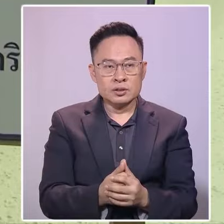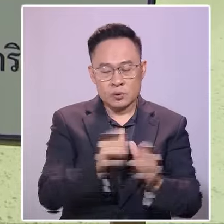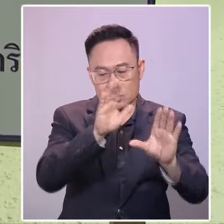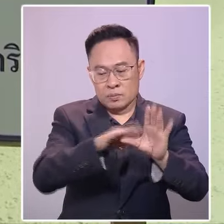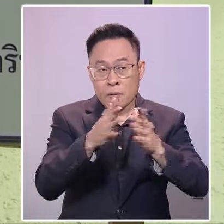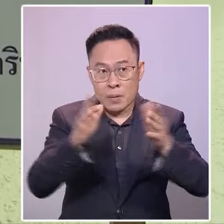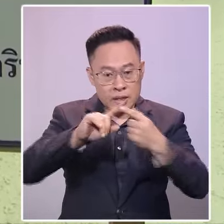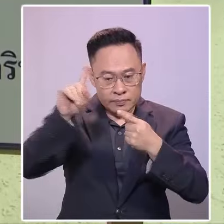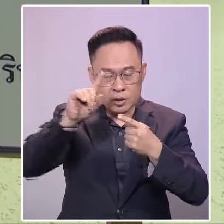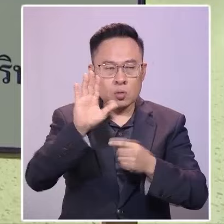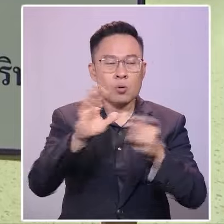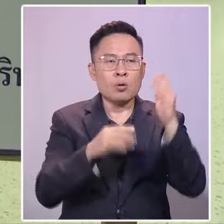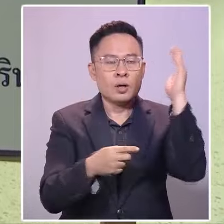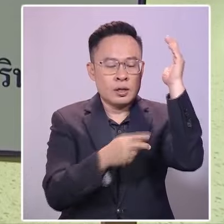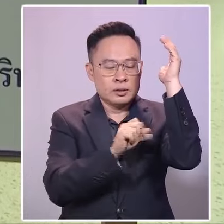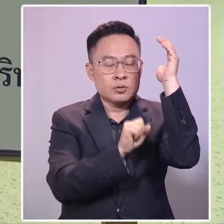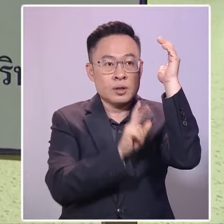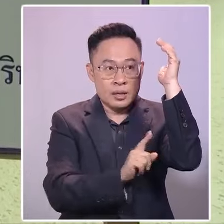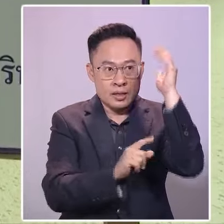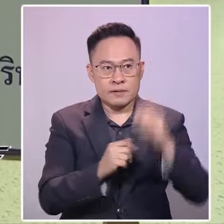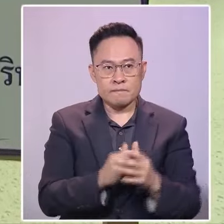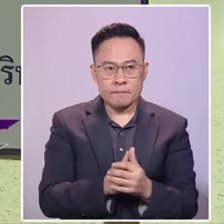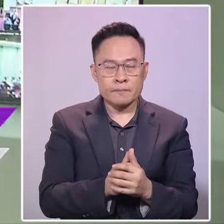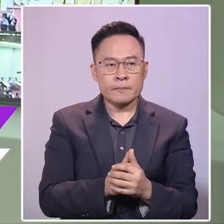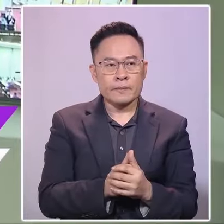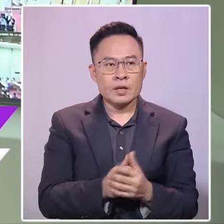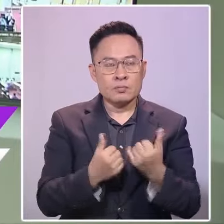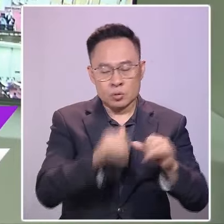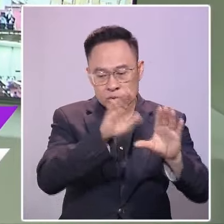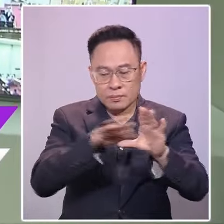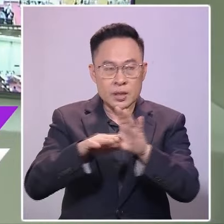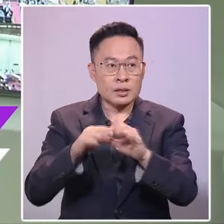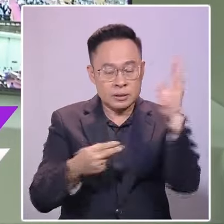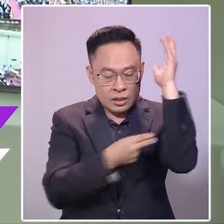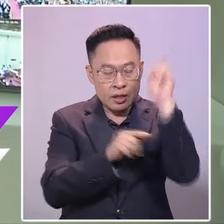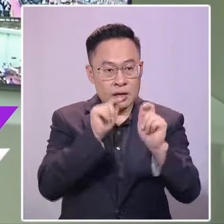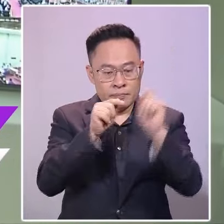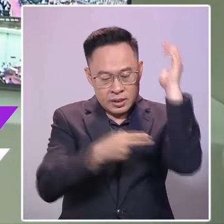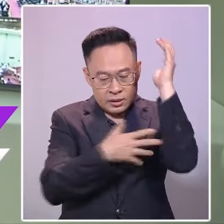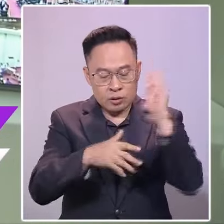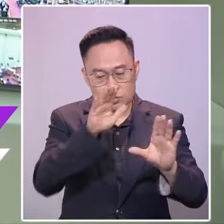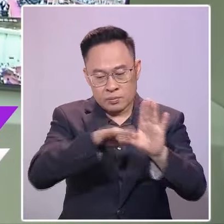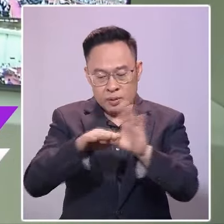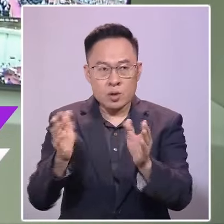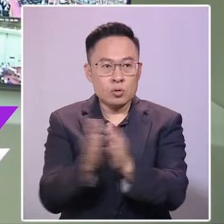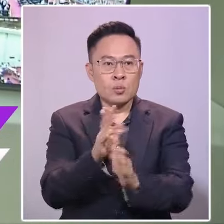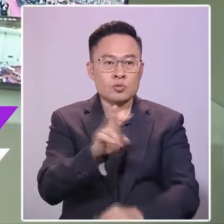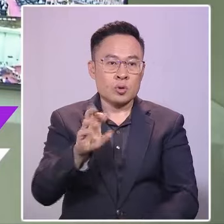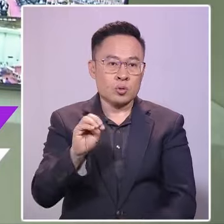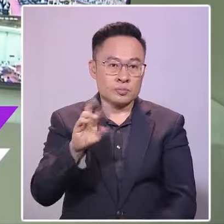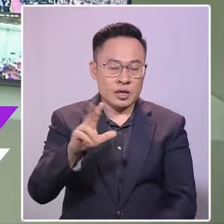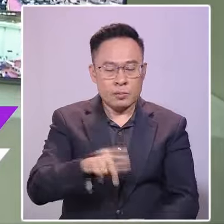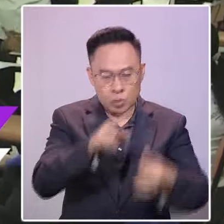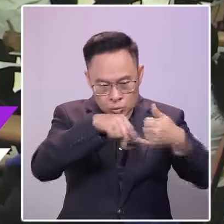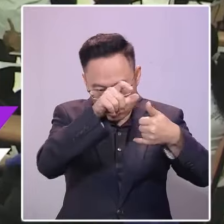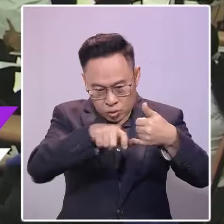าซึ่งเป็นอำเภอที่มีผู้สมัครเยอะสุดของจังหวัดมีผู้มาสมัครทั้งสิ้น263คนถูกตัดสิทธิ์เพราะขาดคุณสม